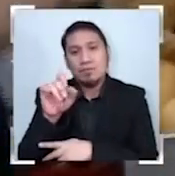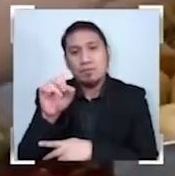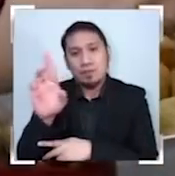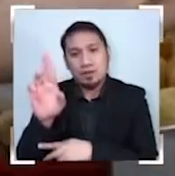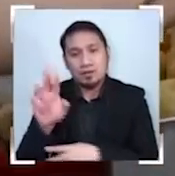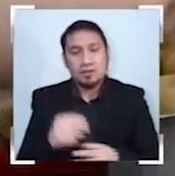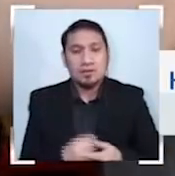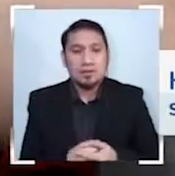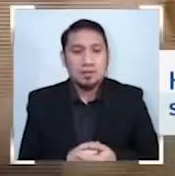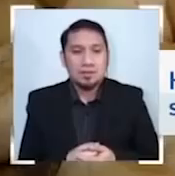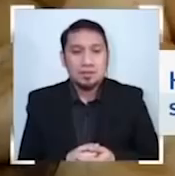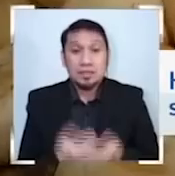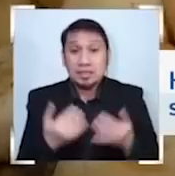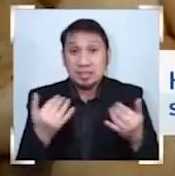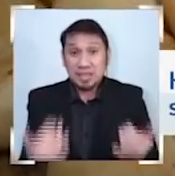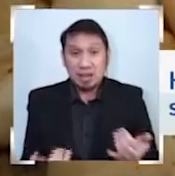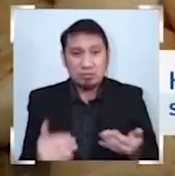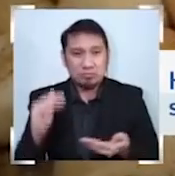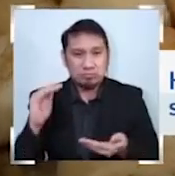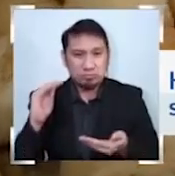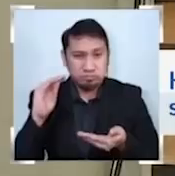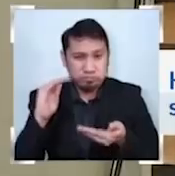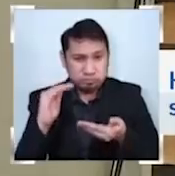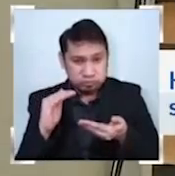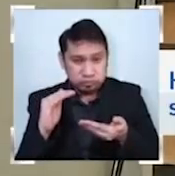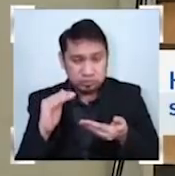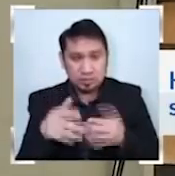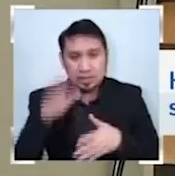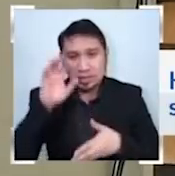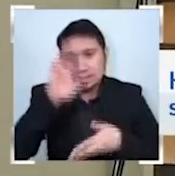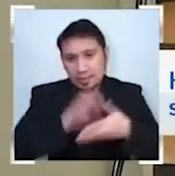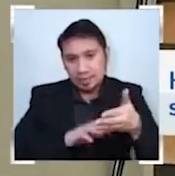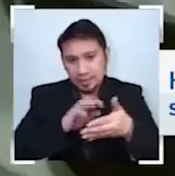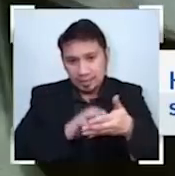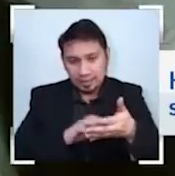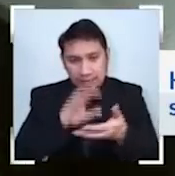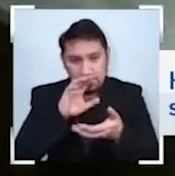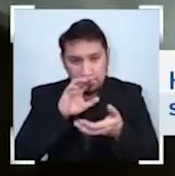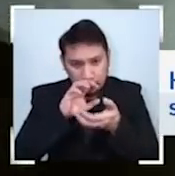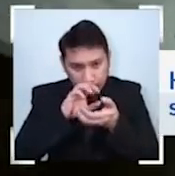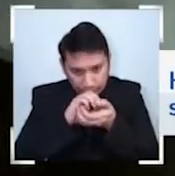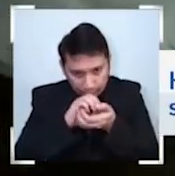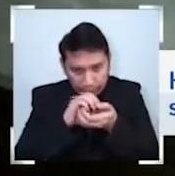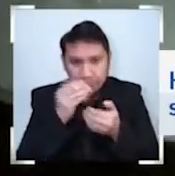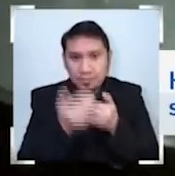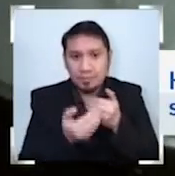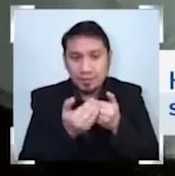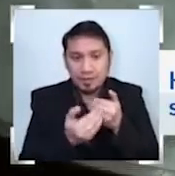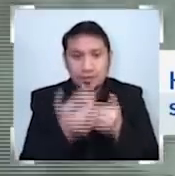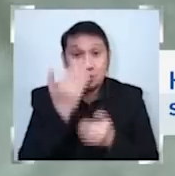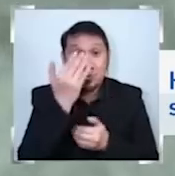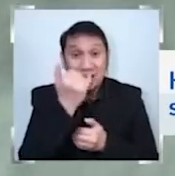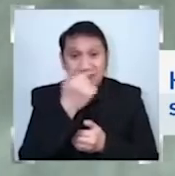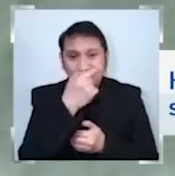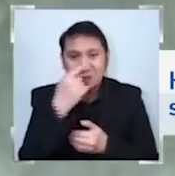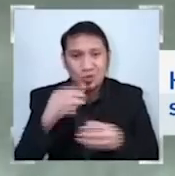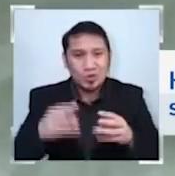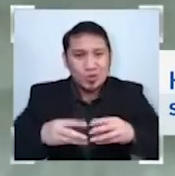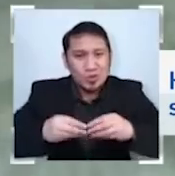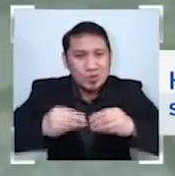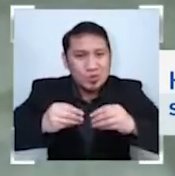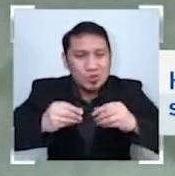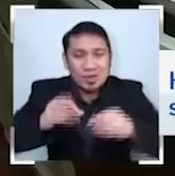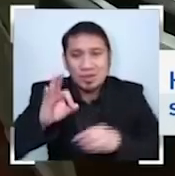Lumiit na, nabawasan pa ng 10 grams ang pandesal sa panaderyang ito sa Maynila. Ang harina kasi 39 pesos per kilo na